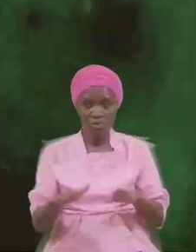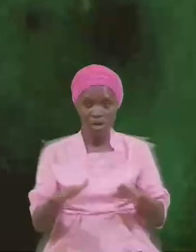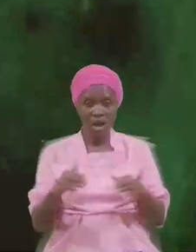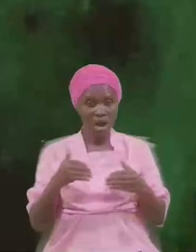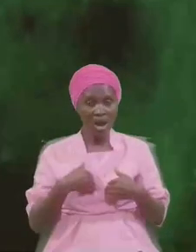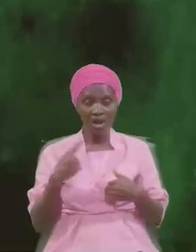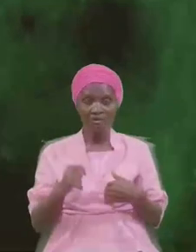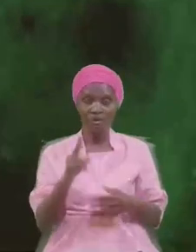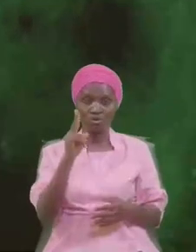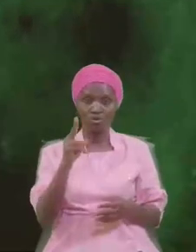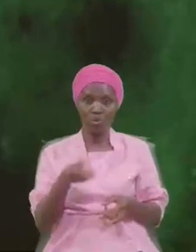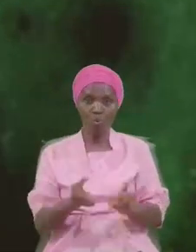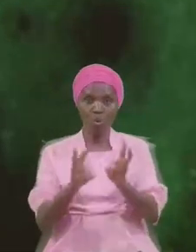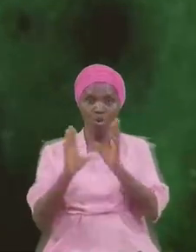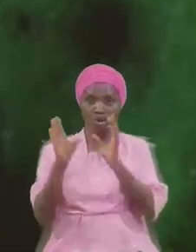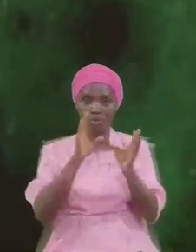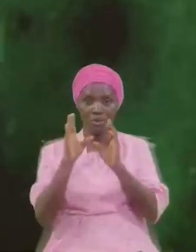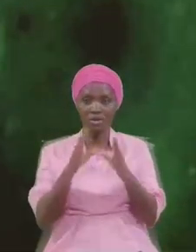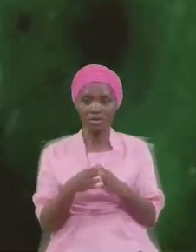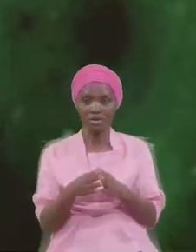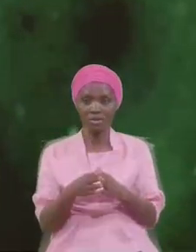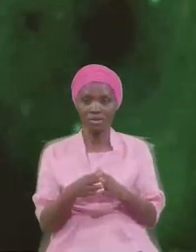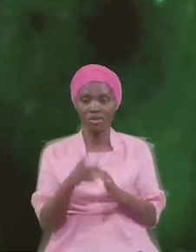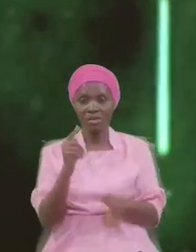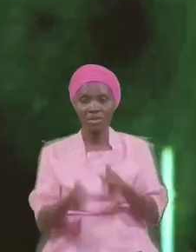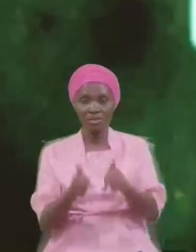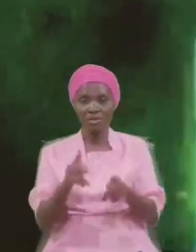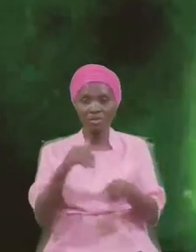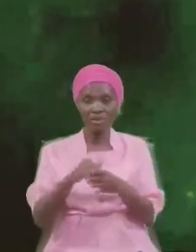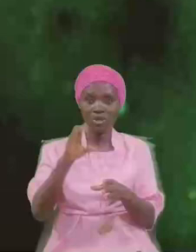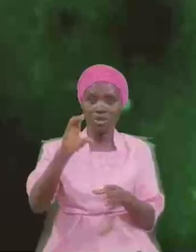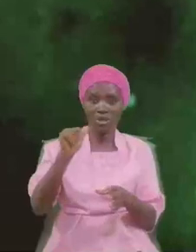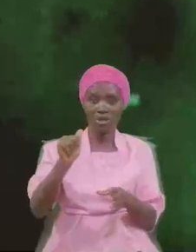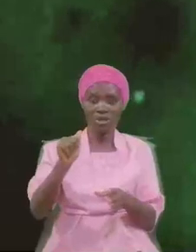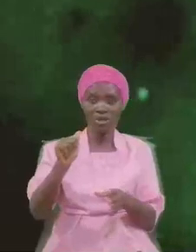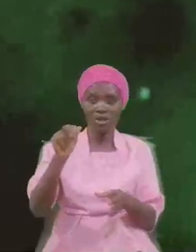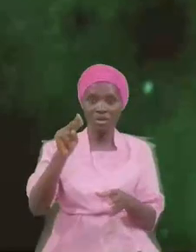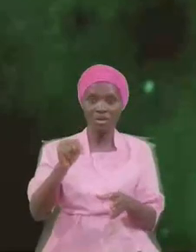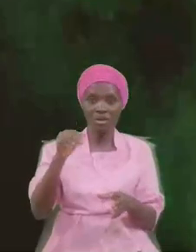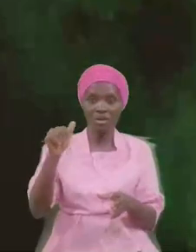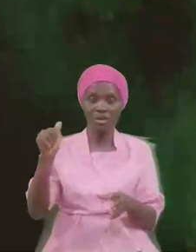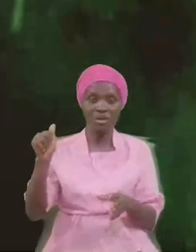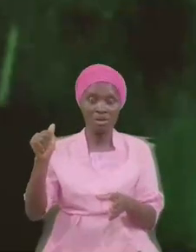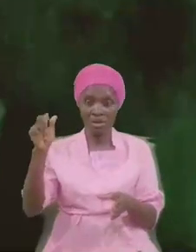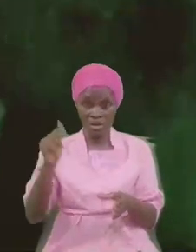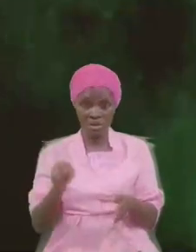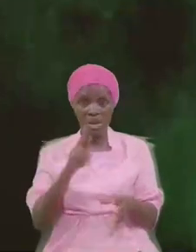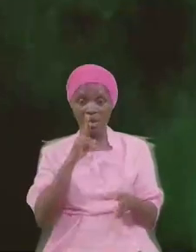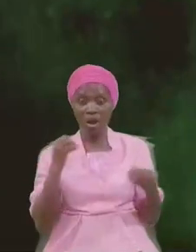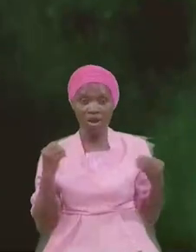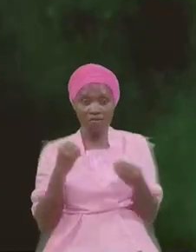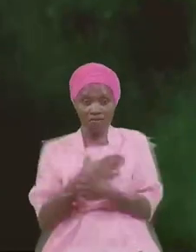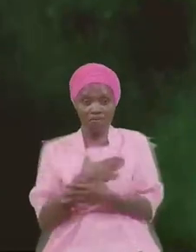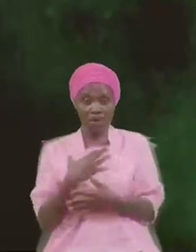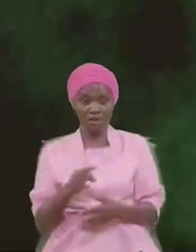Ils n'avaient pas la communication bilatérale. Pendant que les gens de Cana avaient peur d'eux parce qu'ils ont